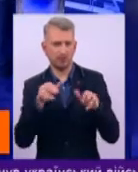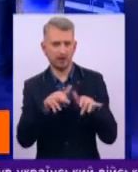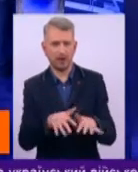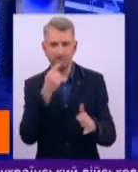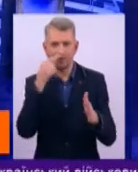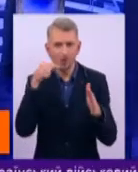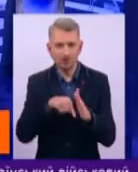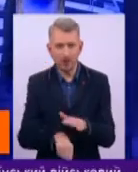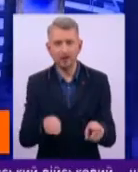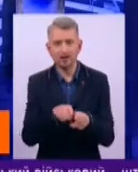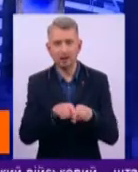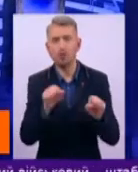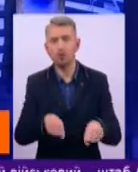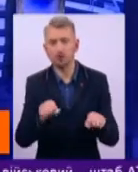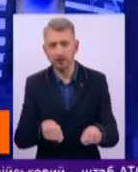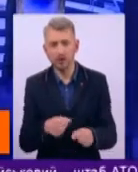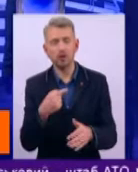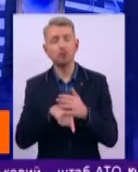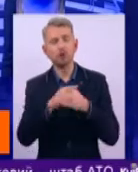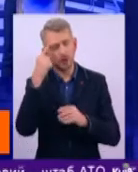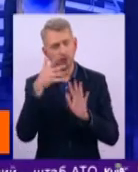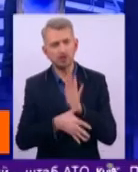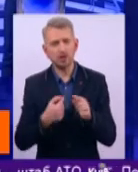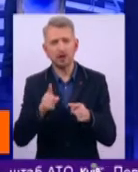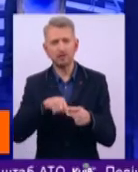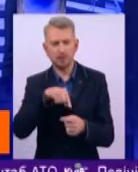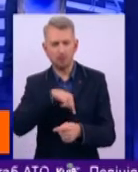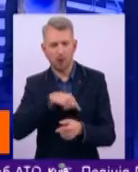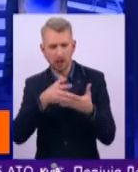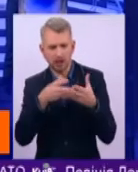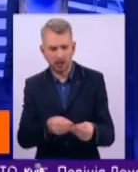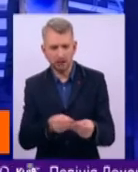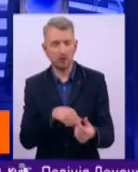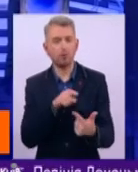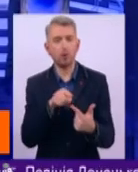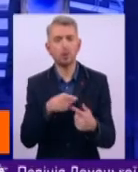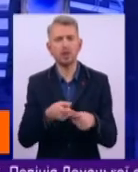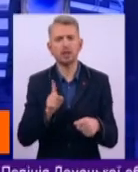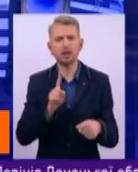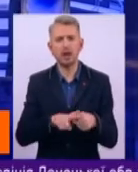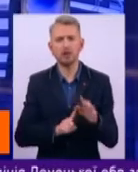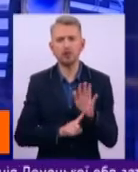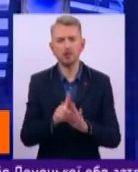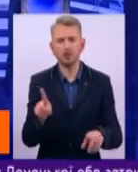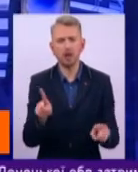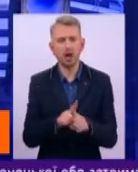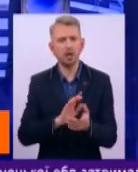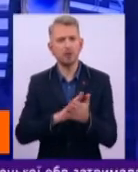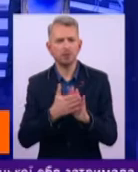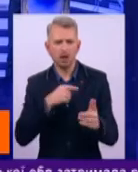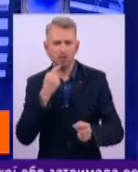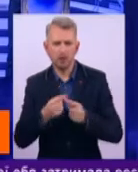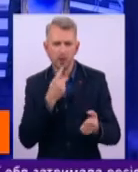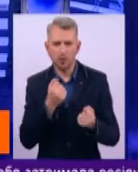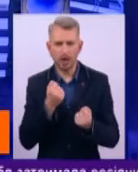втручання, в принципі, так само можливе. Тому що, ви ж розумієте, це моральний тиск, по-друге, це спочатку така атмосфера постійної